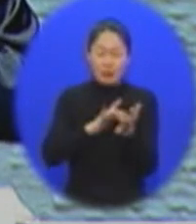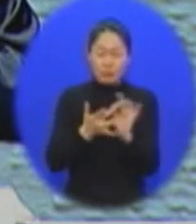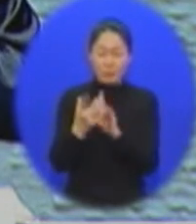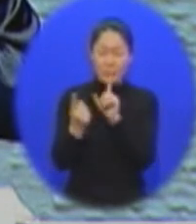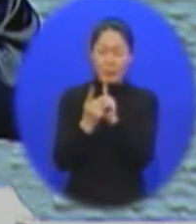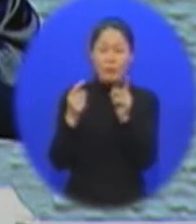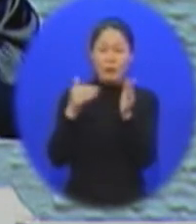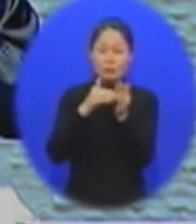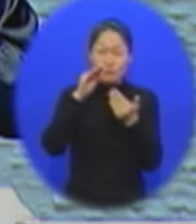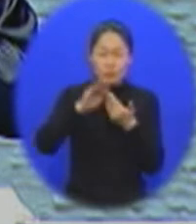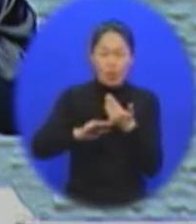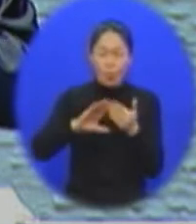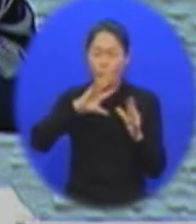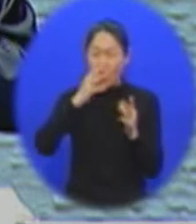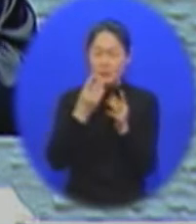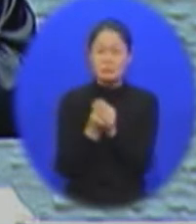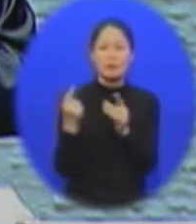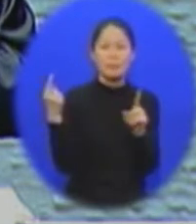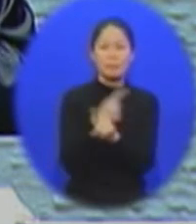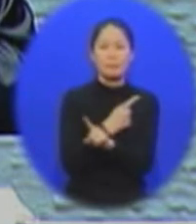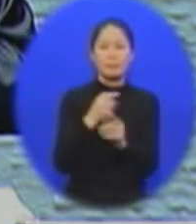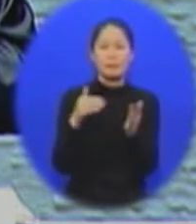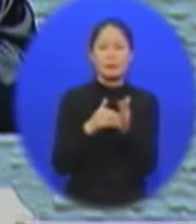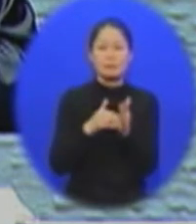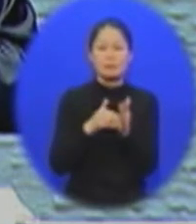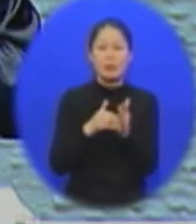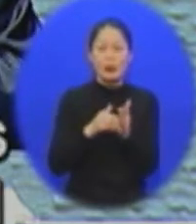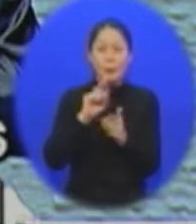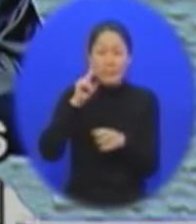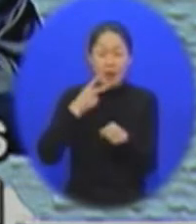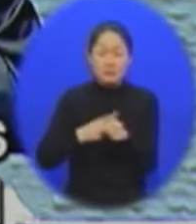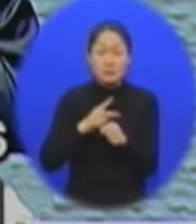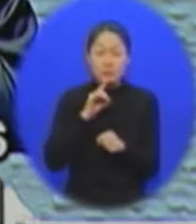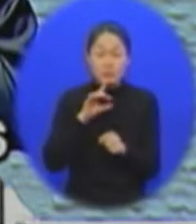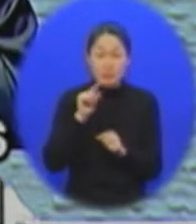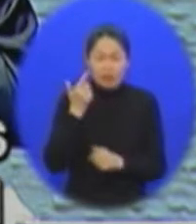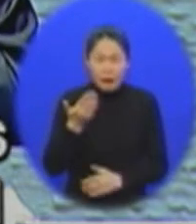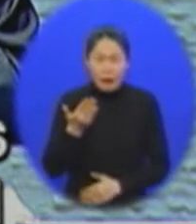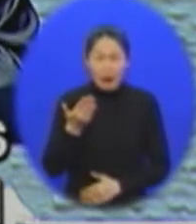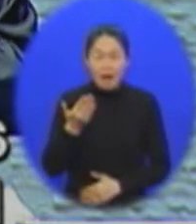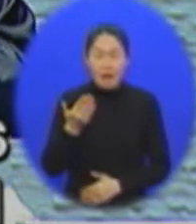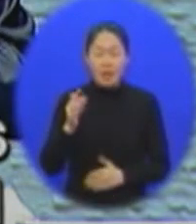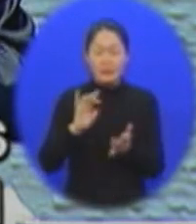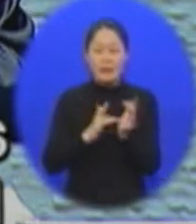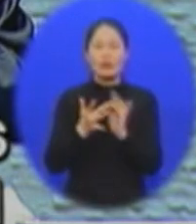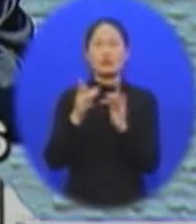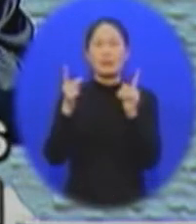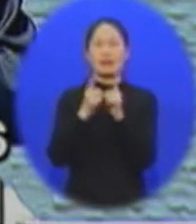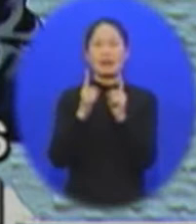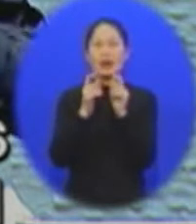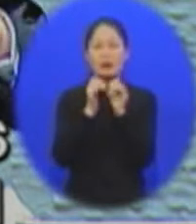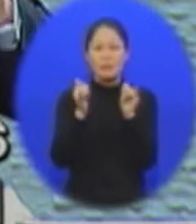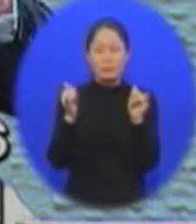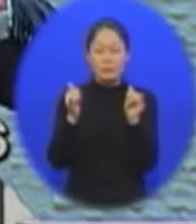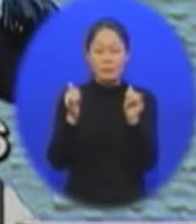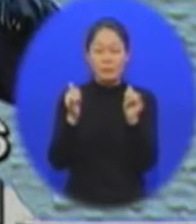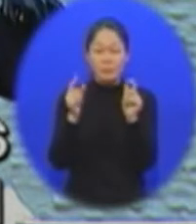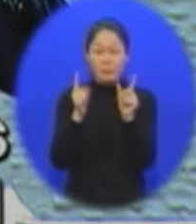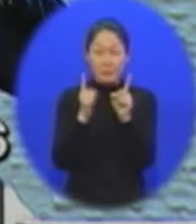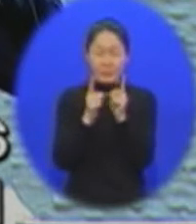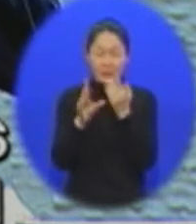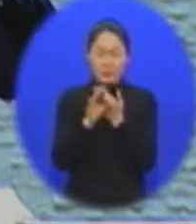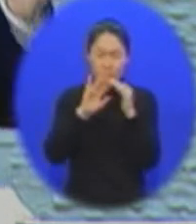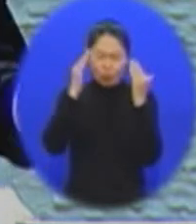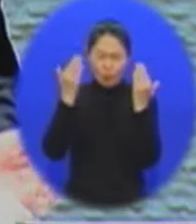겁니다 사도 바울은 그랬습니까 예수님 만나면 모든 사람이 다 그 성격